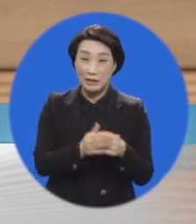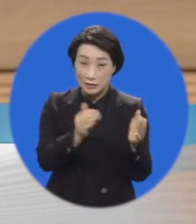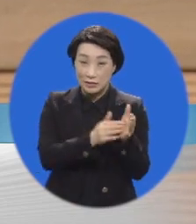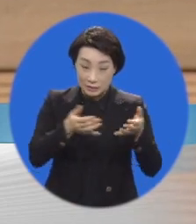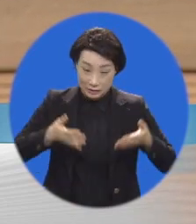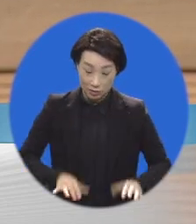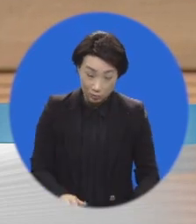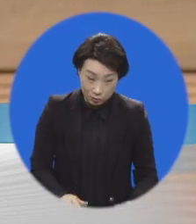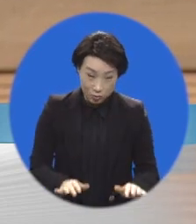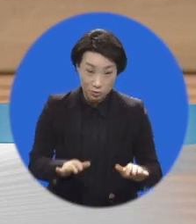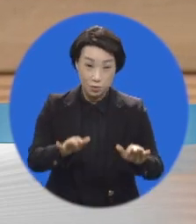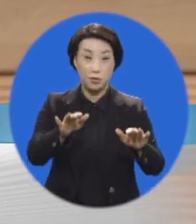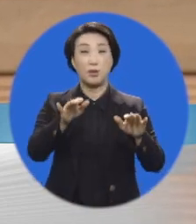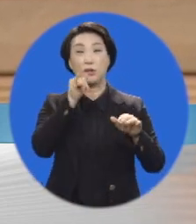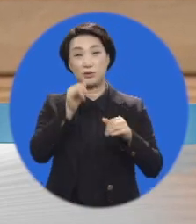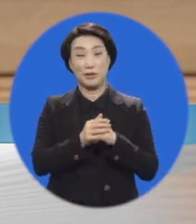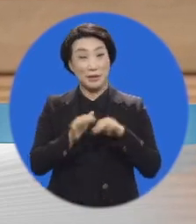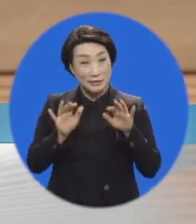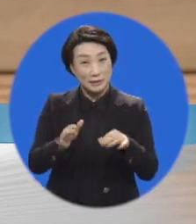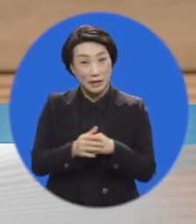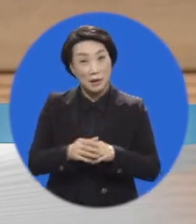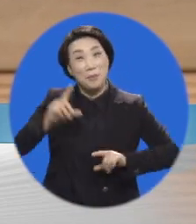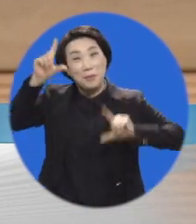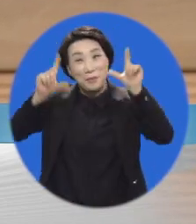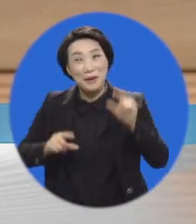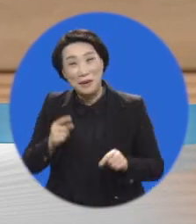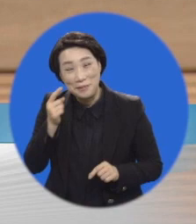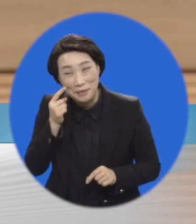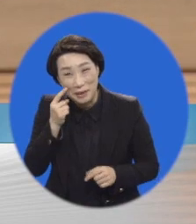성장합니다. 근데 생긴 것이